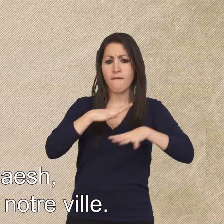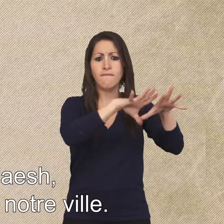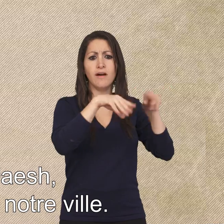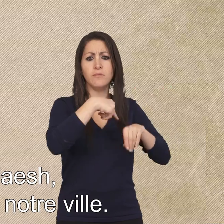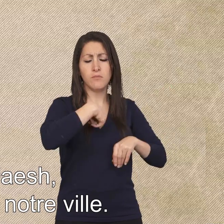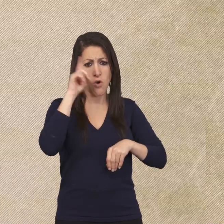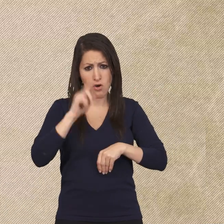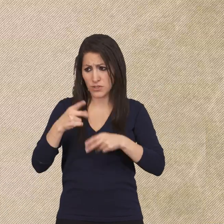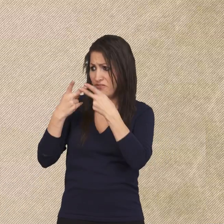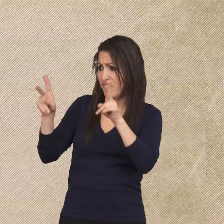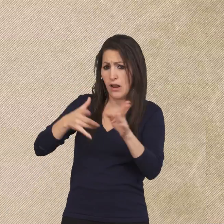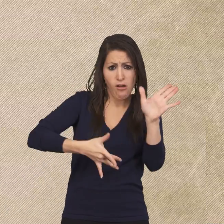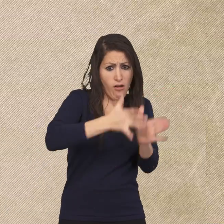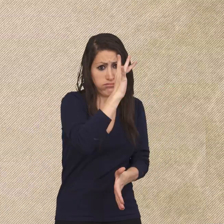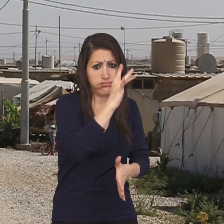notre ville.